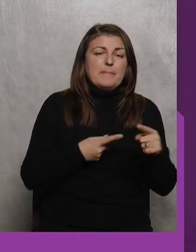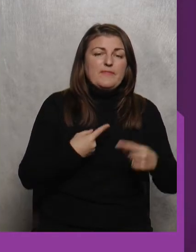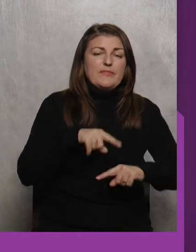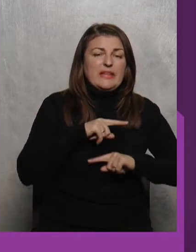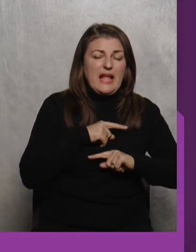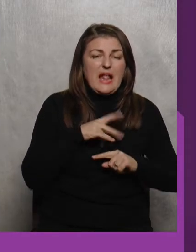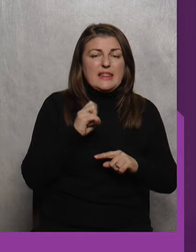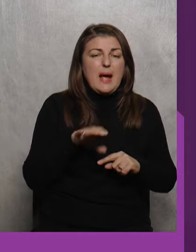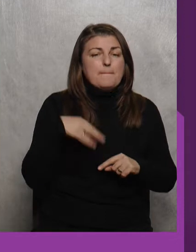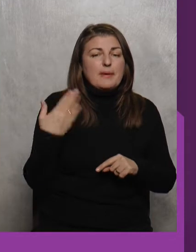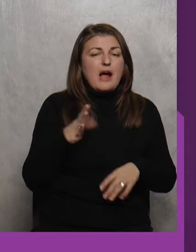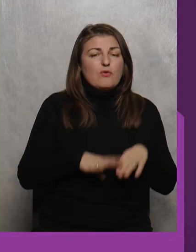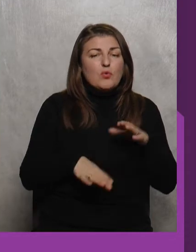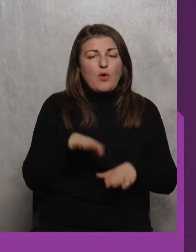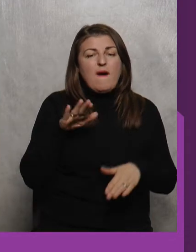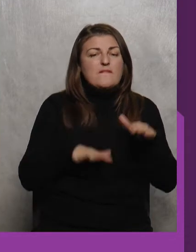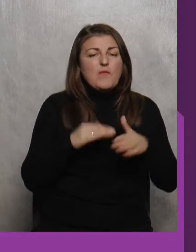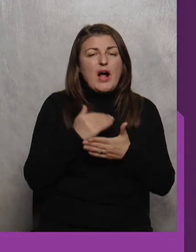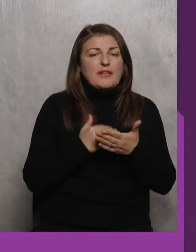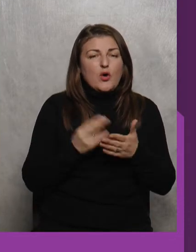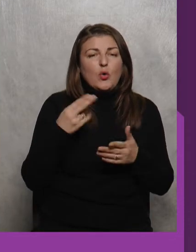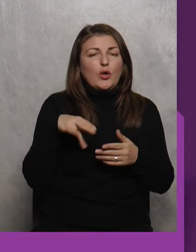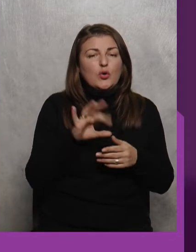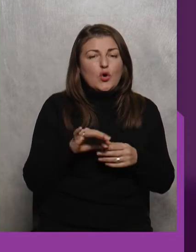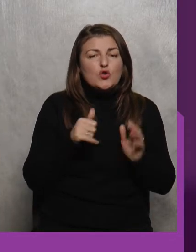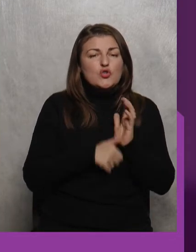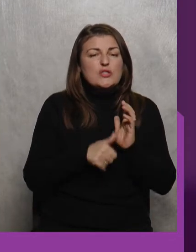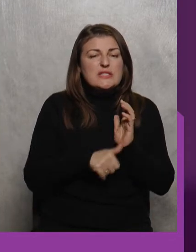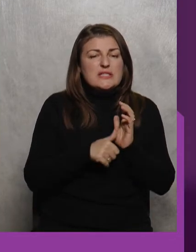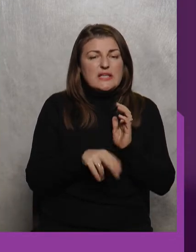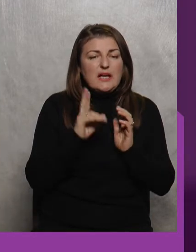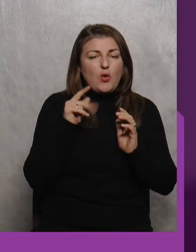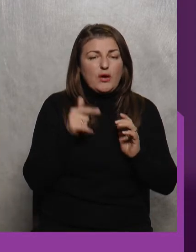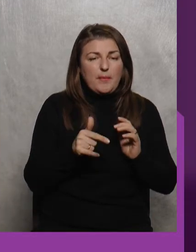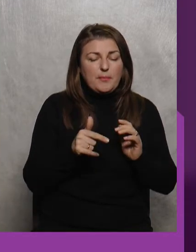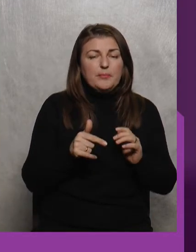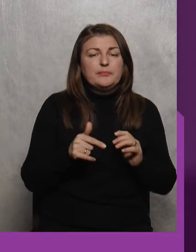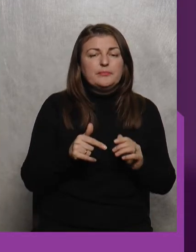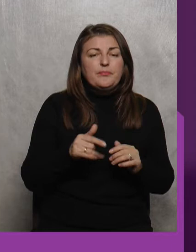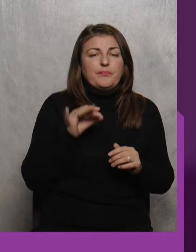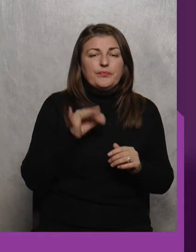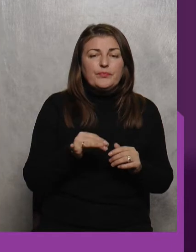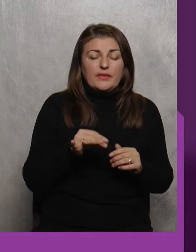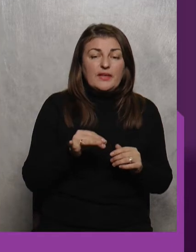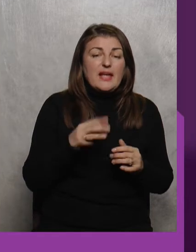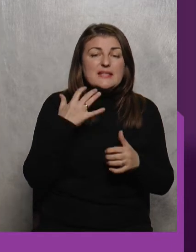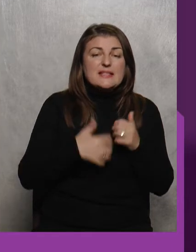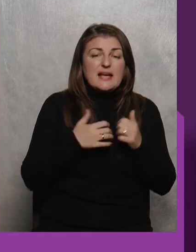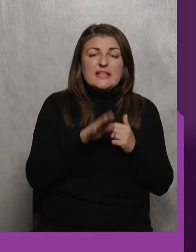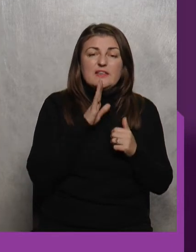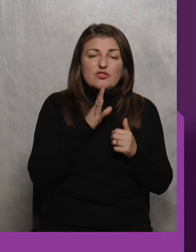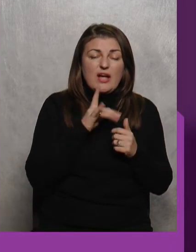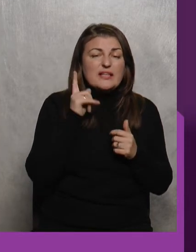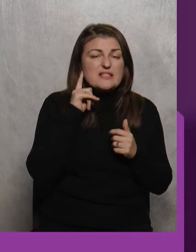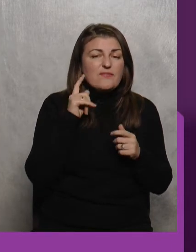півфінал на праву руку. Вагова категорія до 60 кілограмів. І... Серед дівчаток